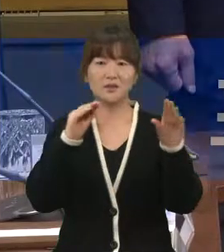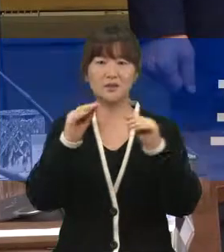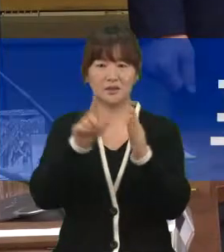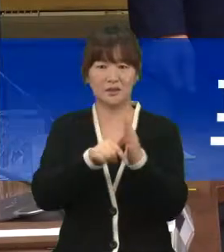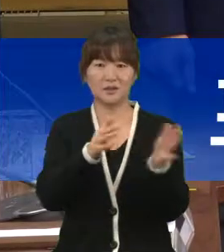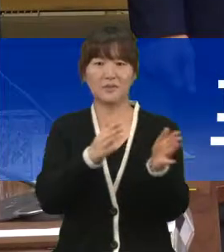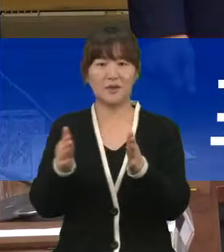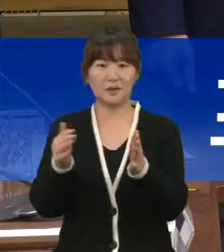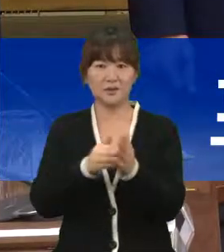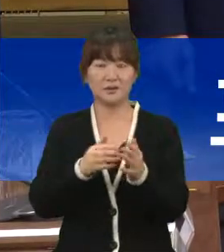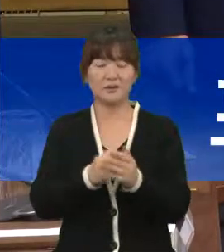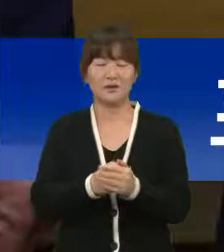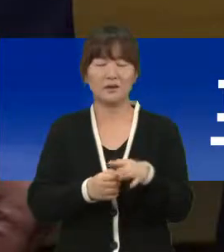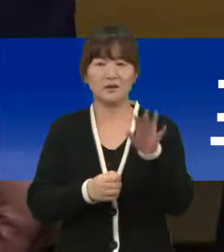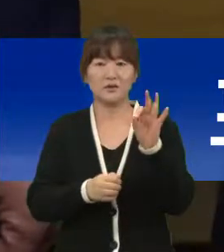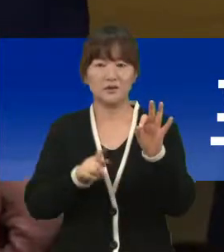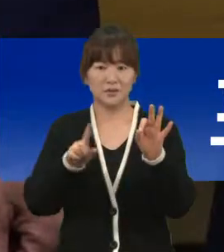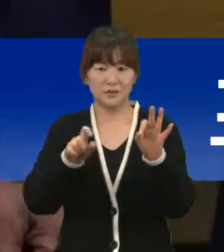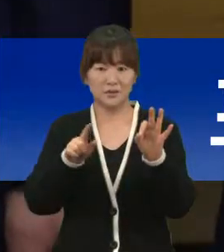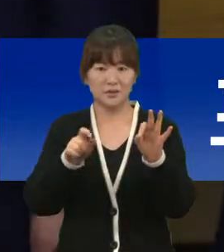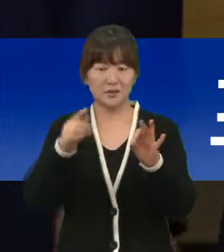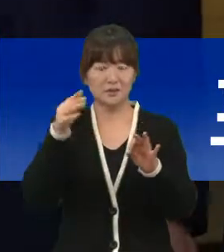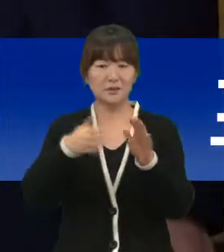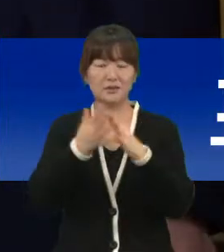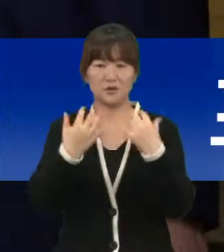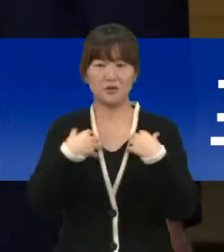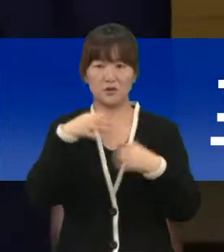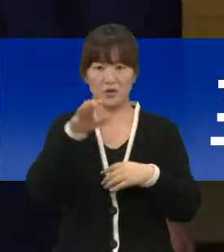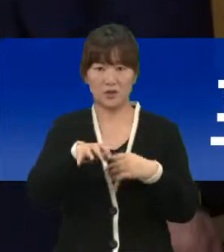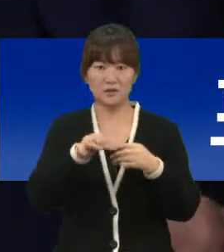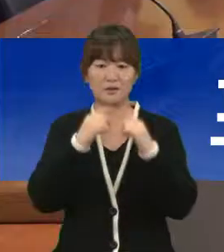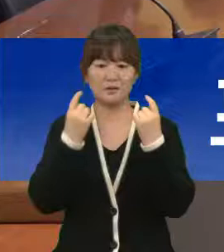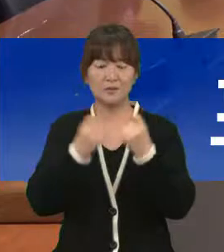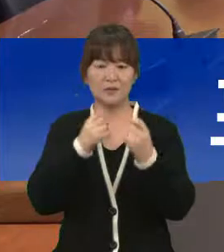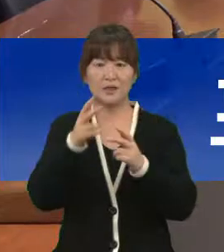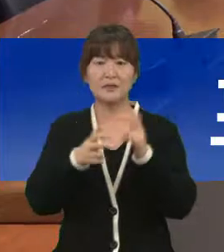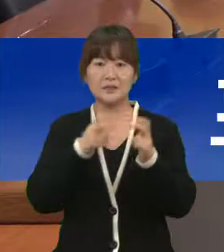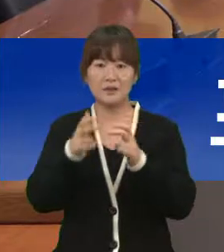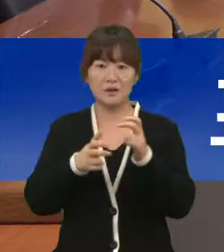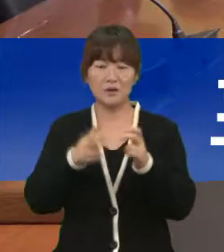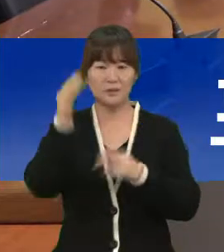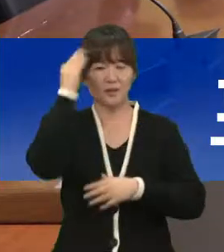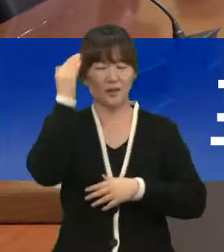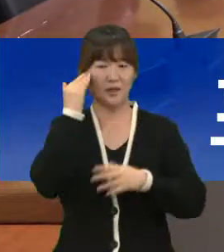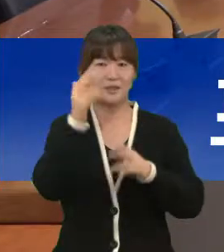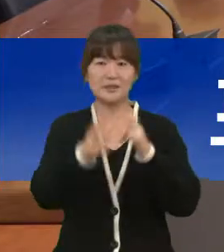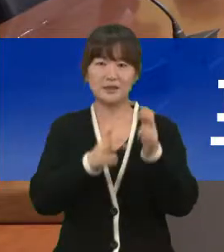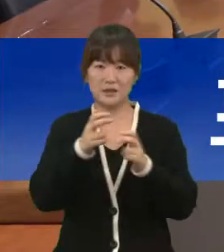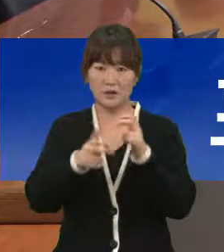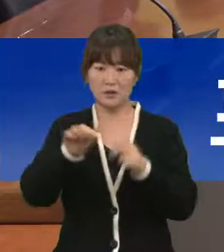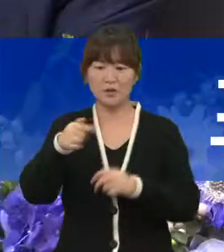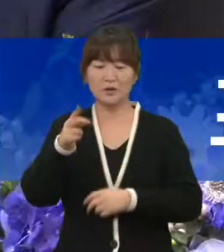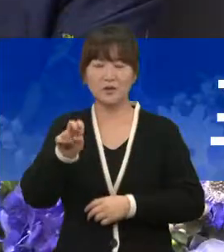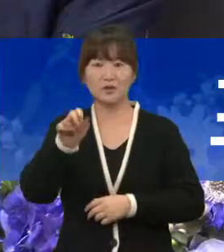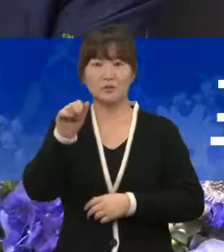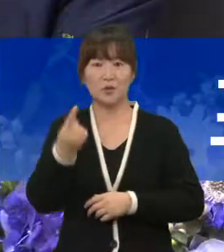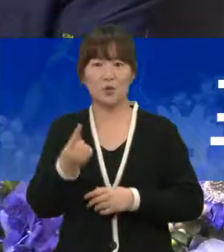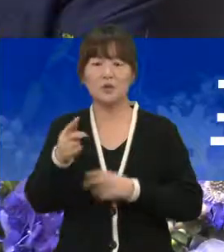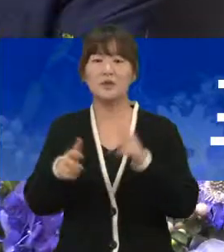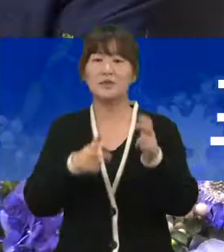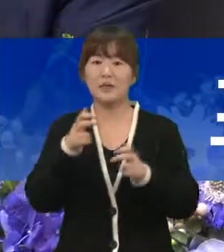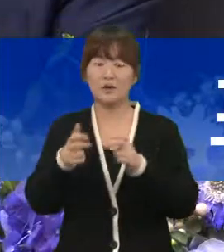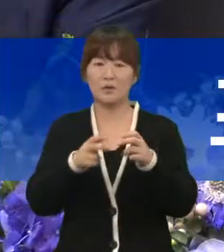포항시 는 11일 시청에서 민간사업자 인 대한 엔지니어링 그리고 금호아시아나그룹 인 금호 산업과 해상 케이블카